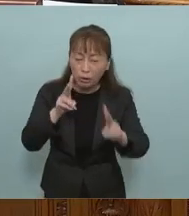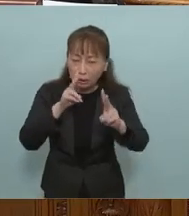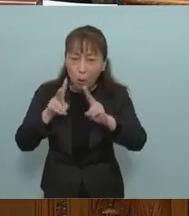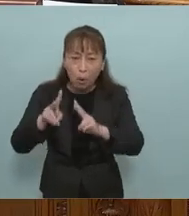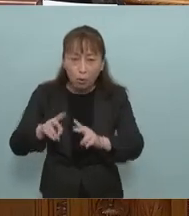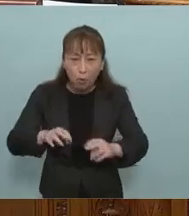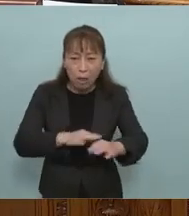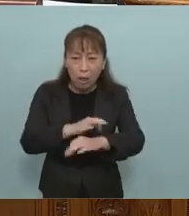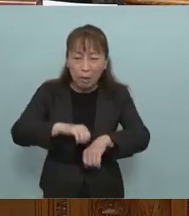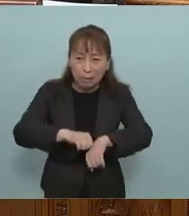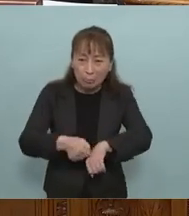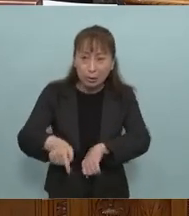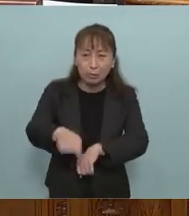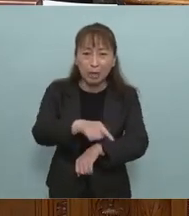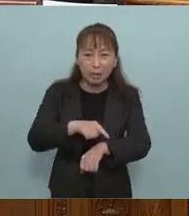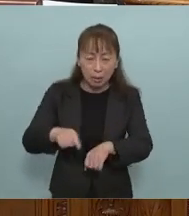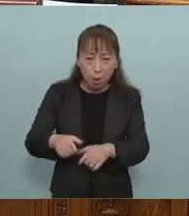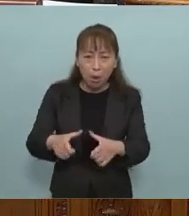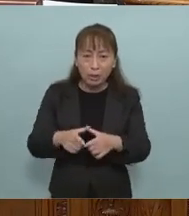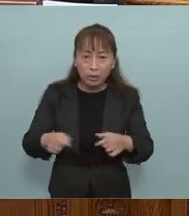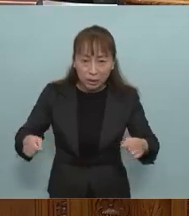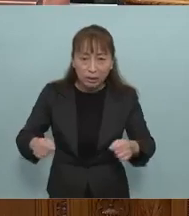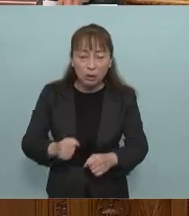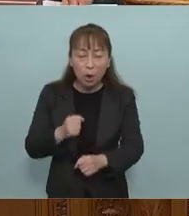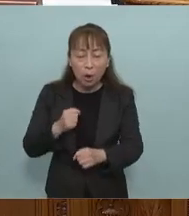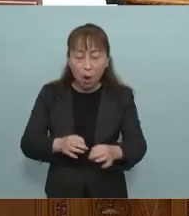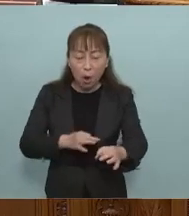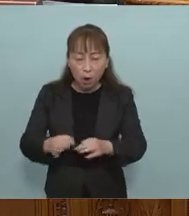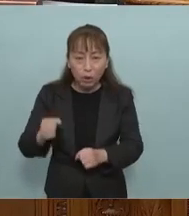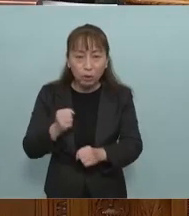ります。また、日本商工会議所の調査では、